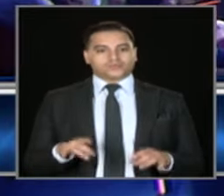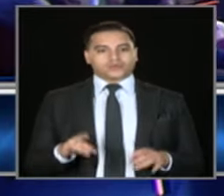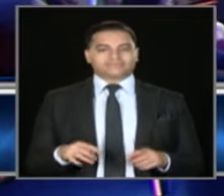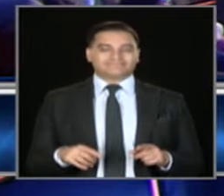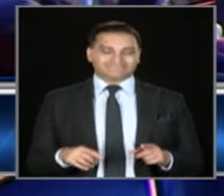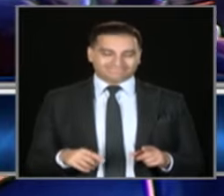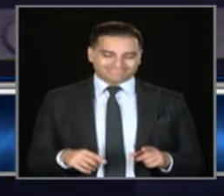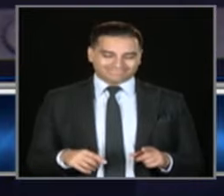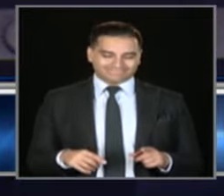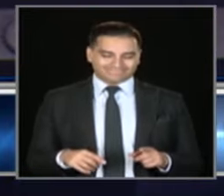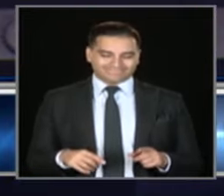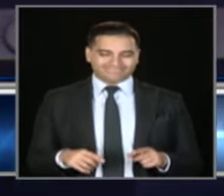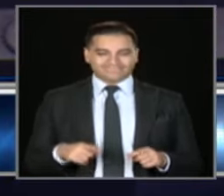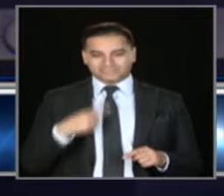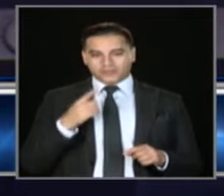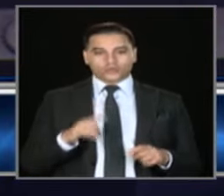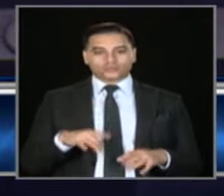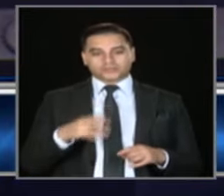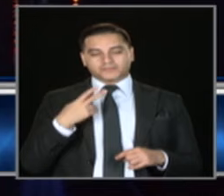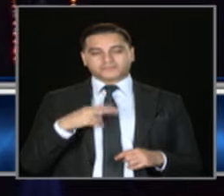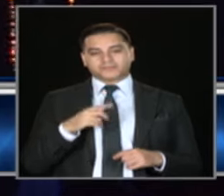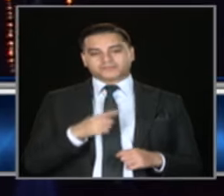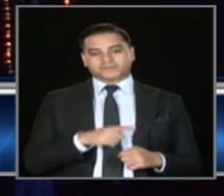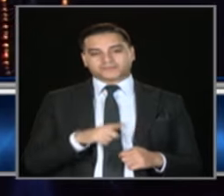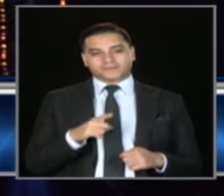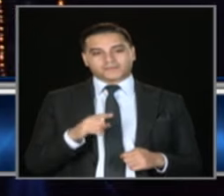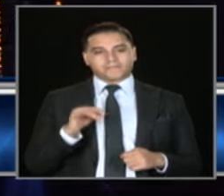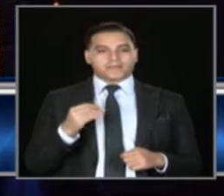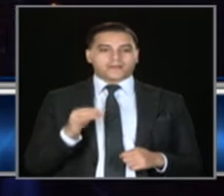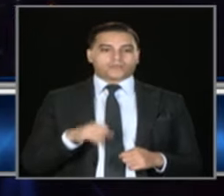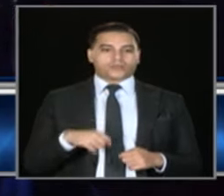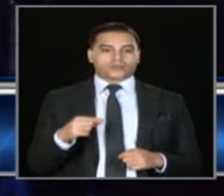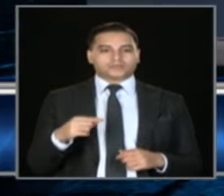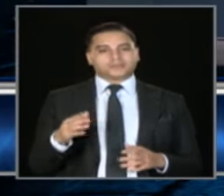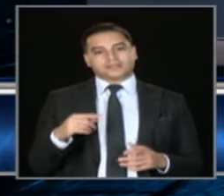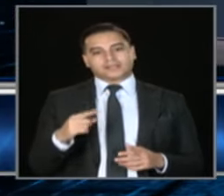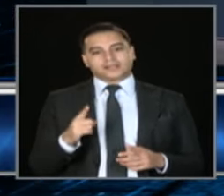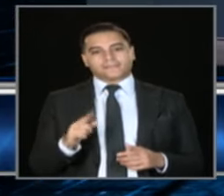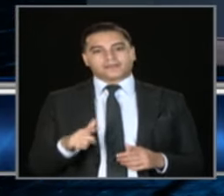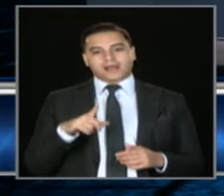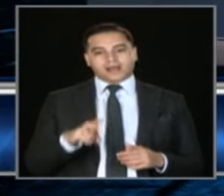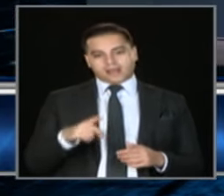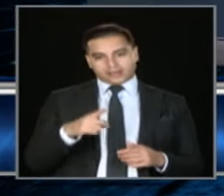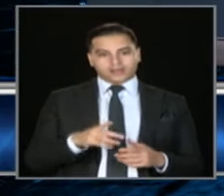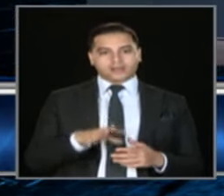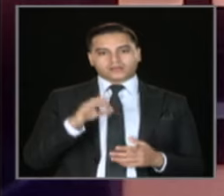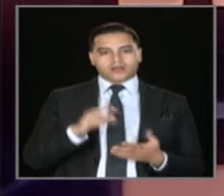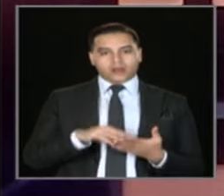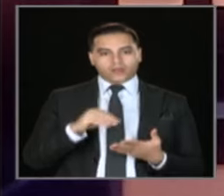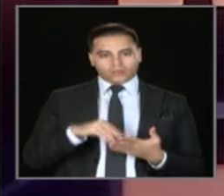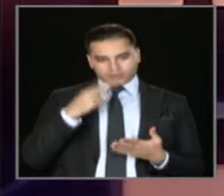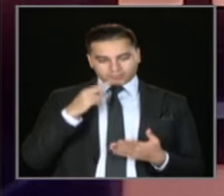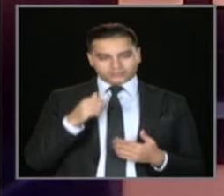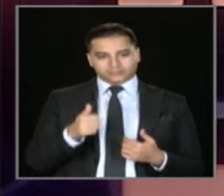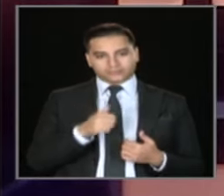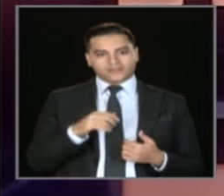ايوه مين اللي قال استرالي؟ انا محمود درباله، انت اللي هتختار مين اللي يبتدي الاول. ان شاء الله